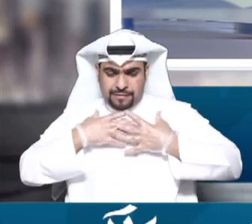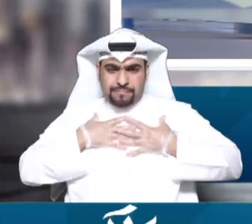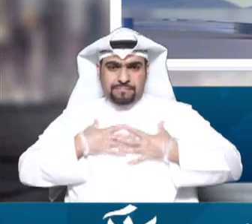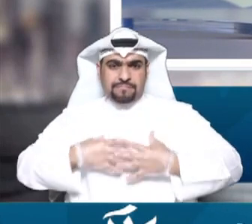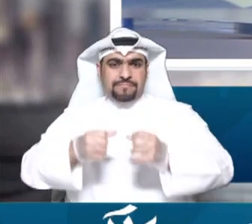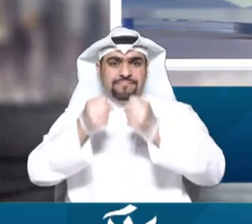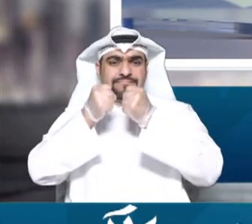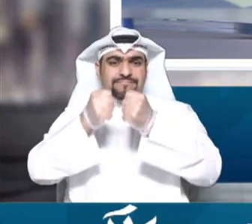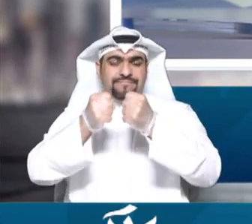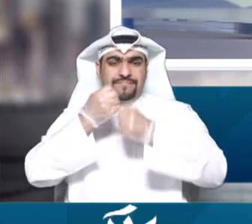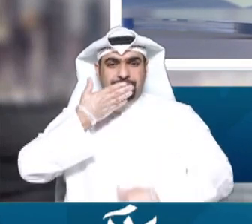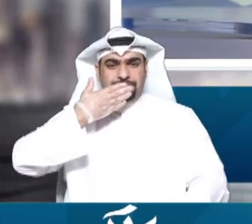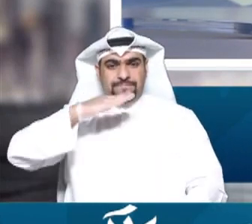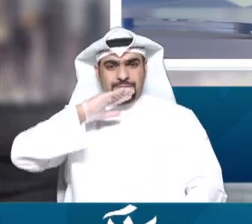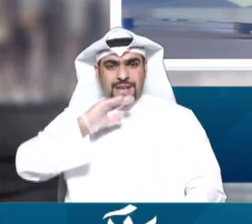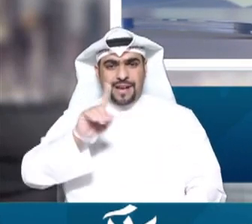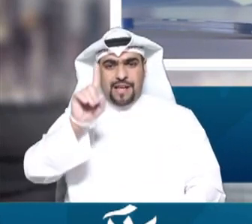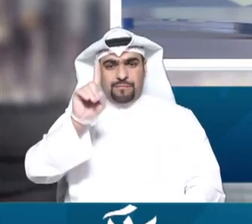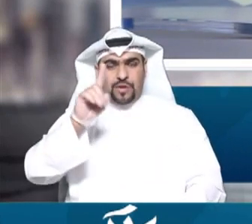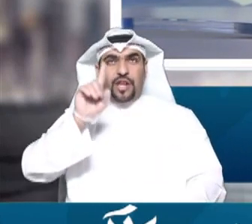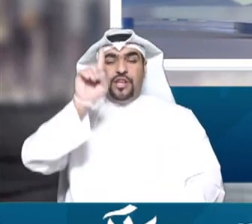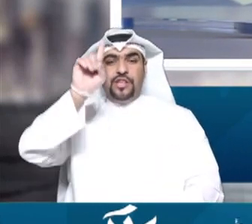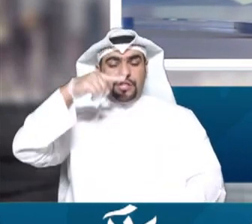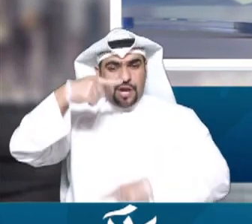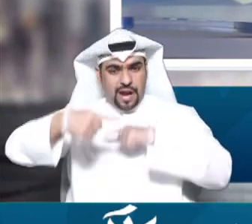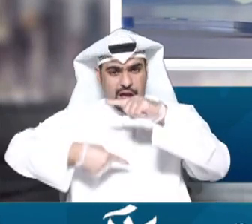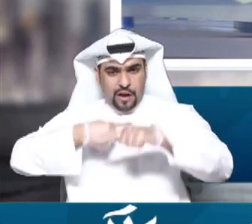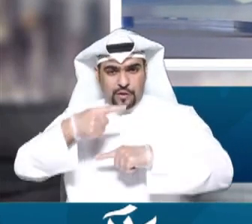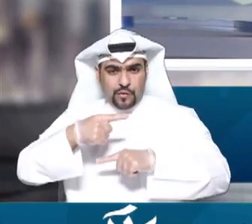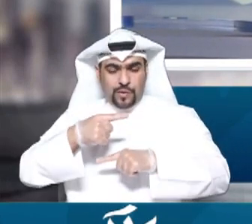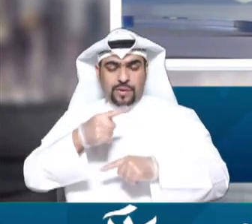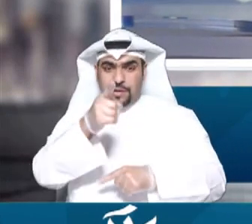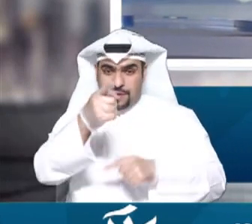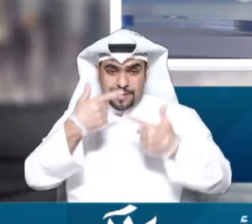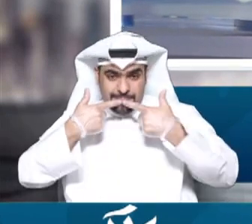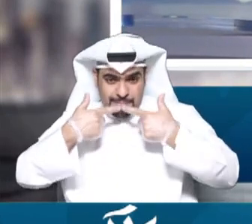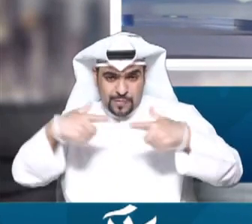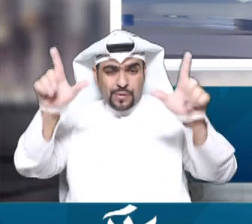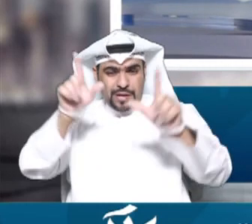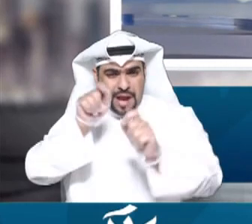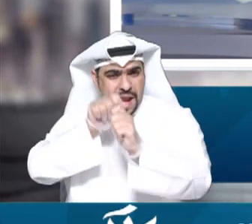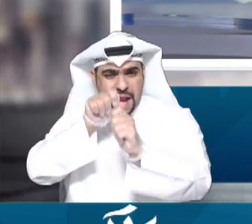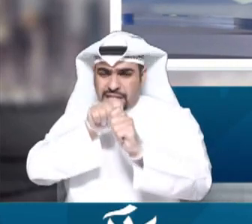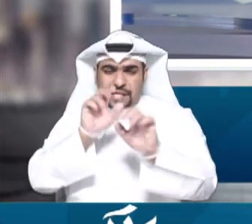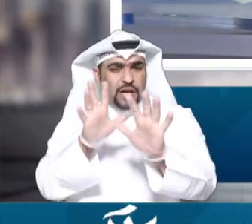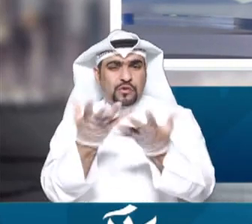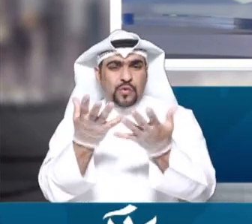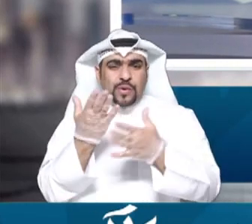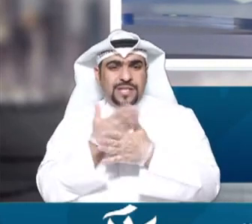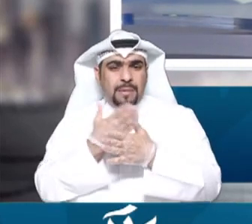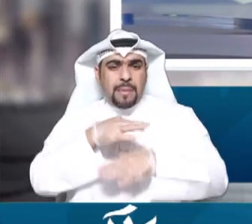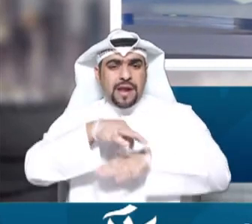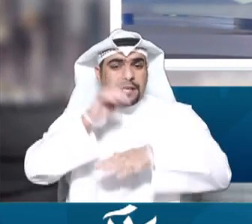الحين؟ الحمد لله رب. عسى الله يديمها يا رب. عطنا نصيحة حابة تبلغها حق الناس المستهينة بهذا المرض.